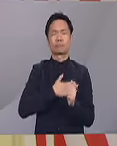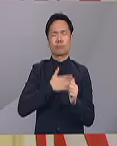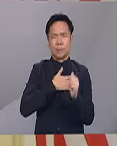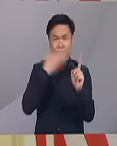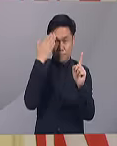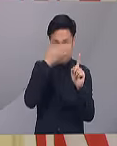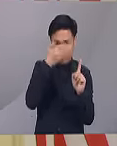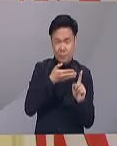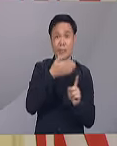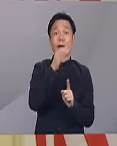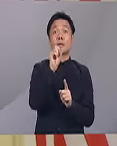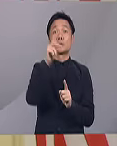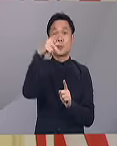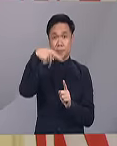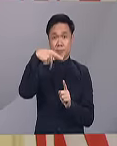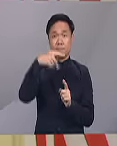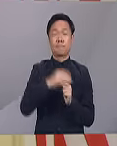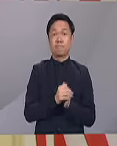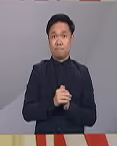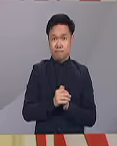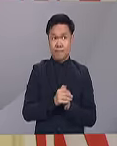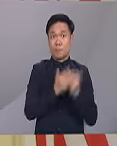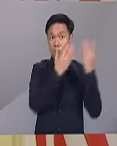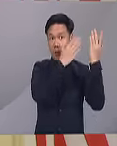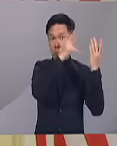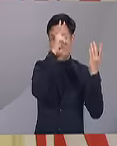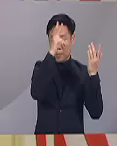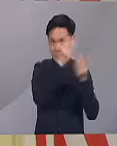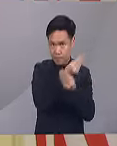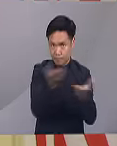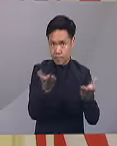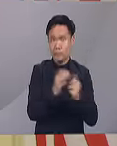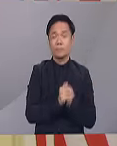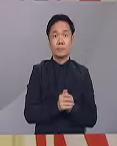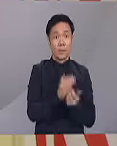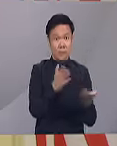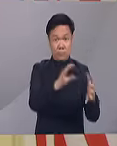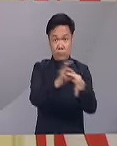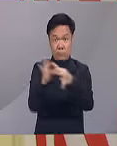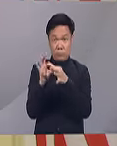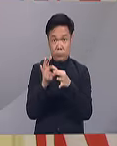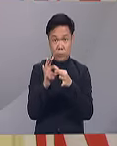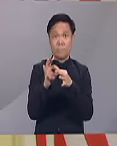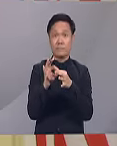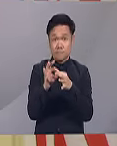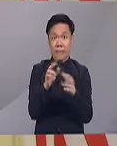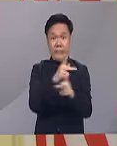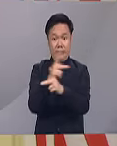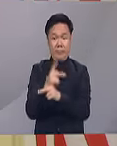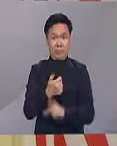dan peraturan yang dikeluarkan oleh kerajaan. Kerjasama dan kawalan kendiri